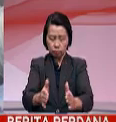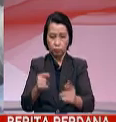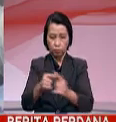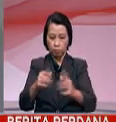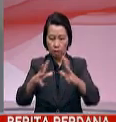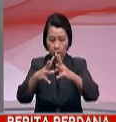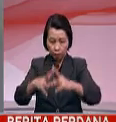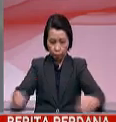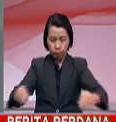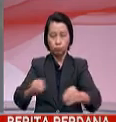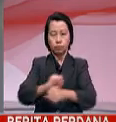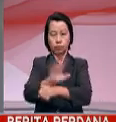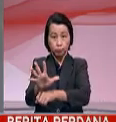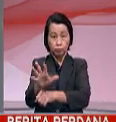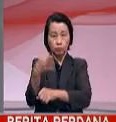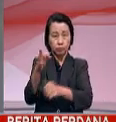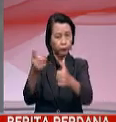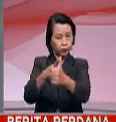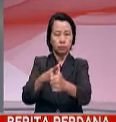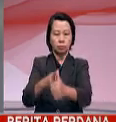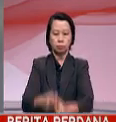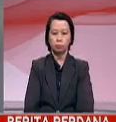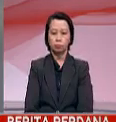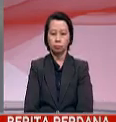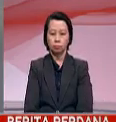kepada memerangi wabak tersebut.